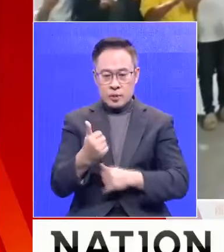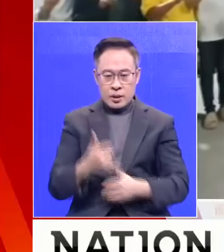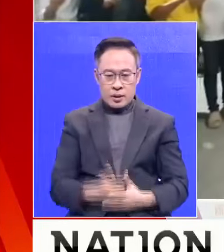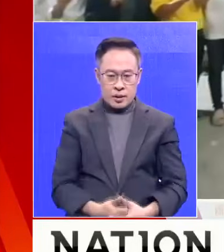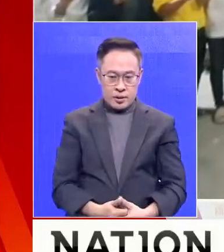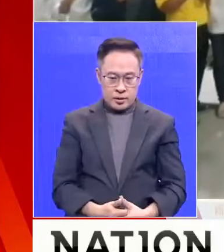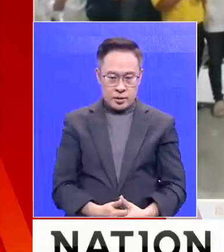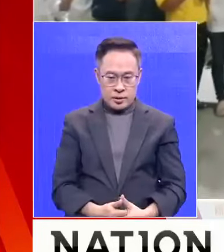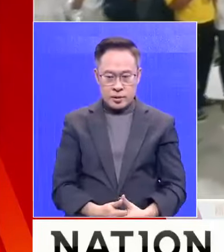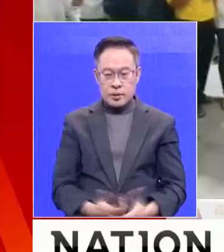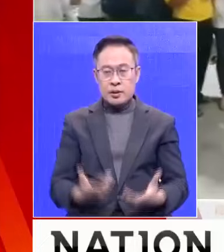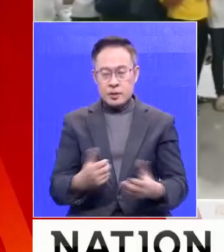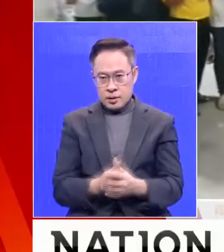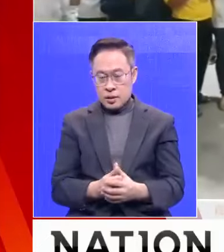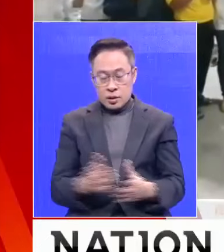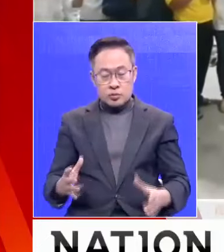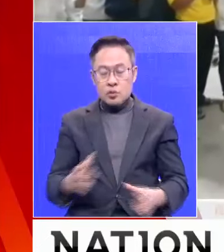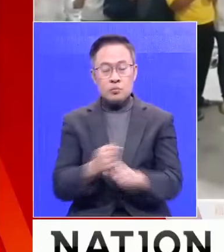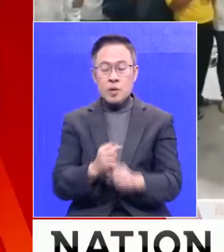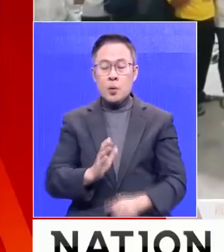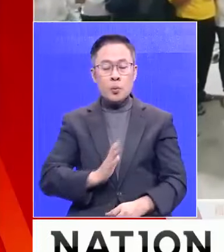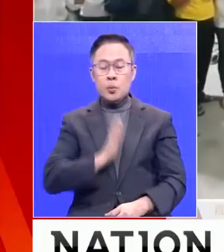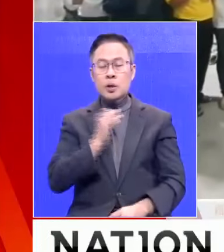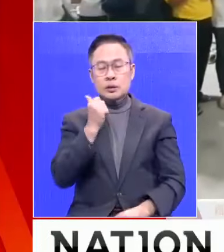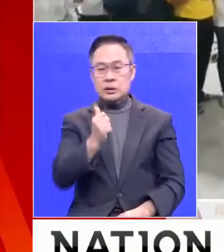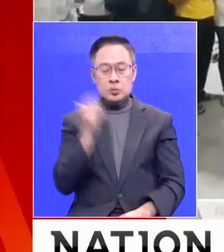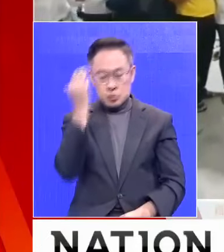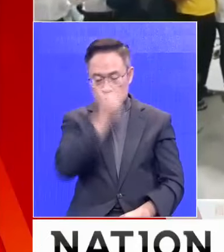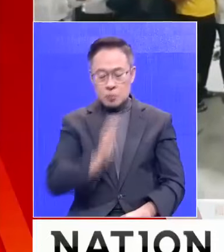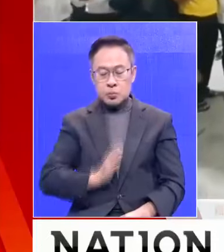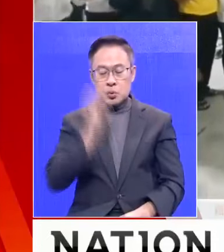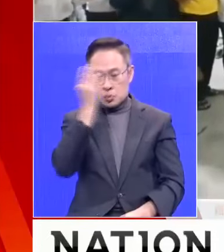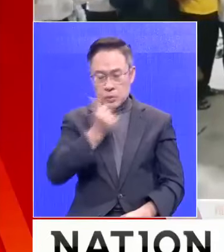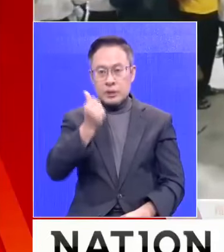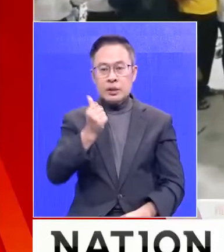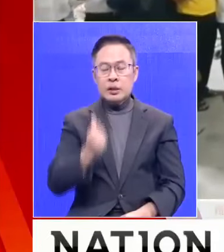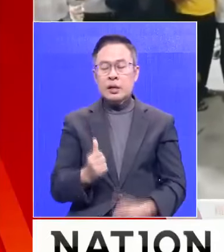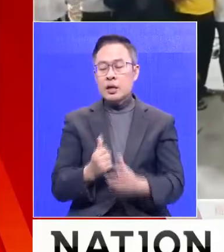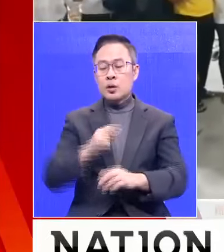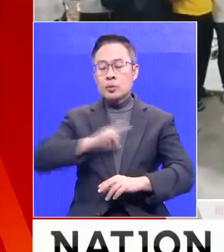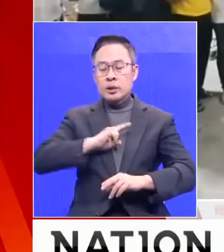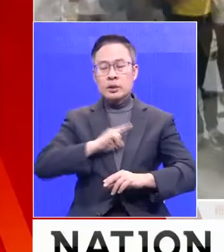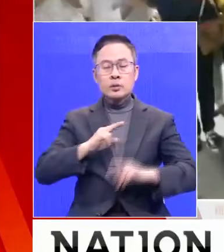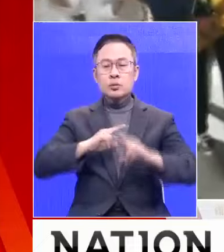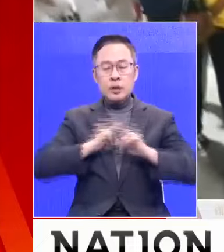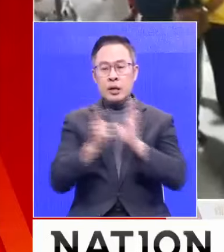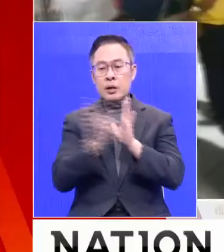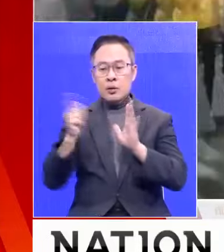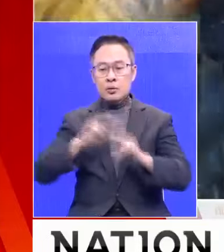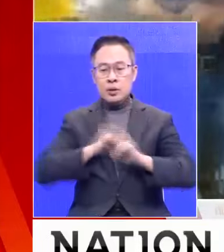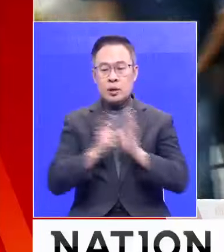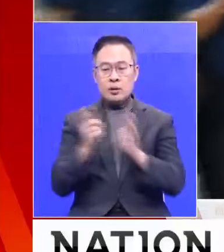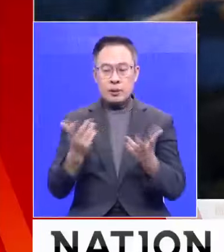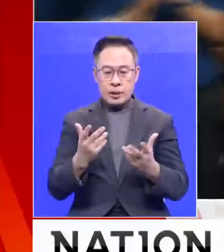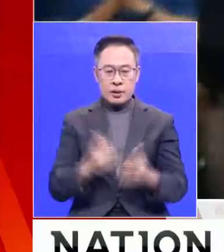ลลบ เข้าใจ เขาก็เลยบอกถ้างั้นเพื่อความสง่างามออกเลยไหมแต่ทั้งในฝั่งคนมีผลได้ผลลบอันนี้อาจจะบอกว่าจะเอาจริงเหรอ ก็ค